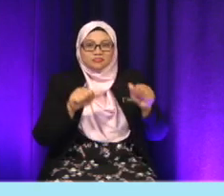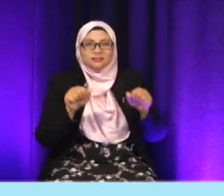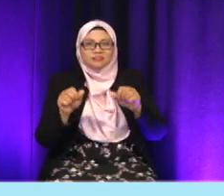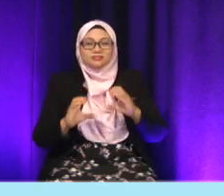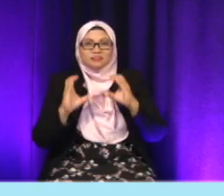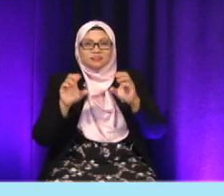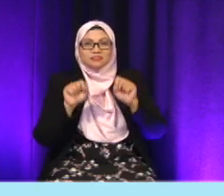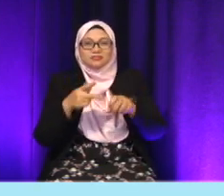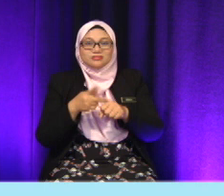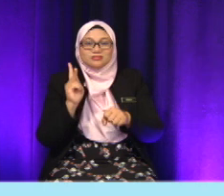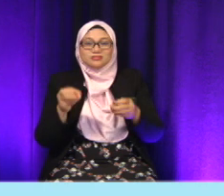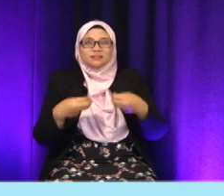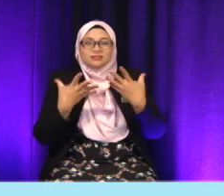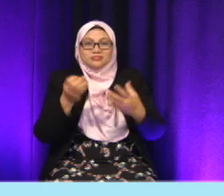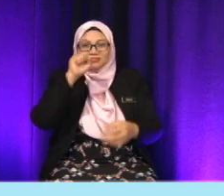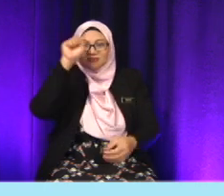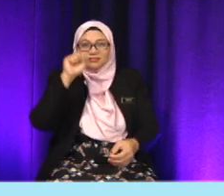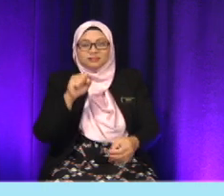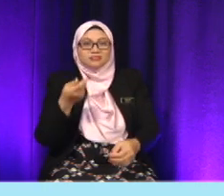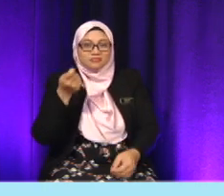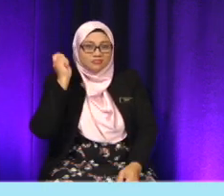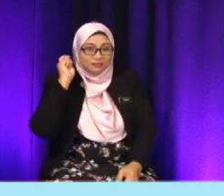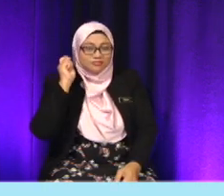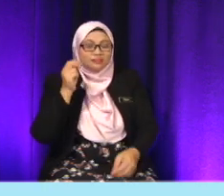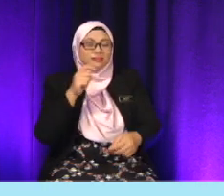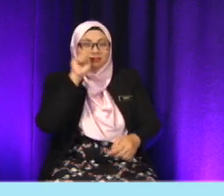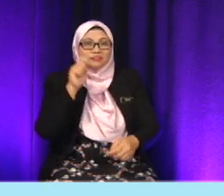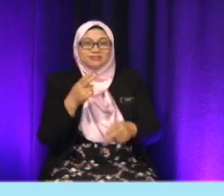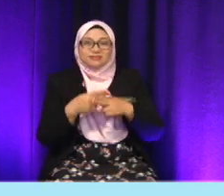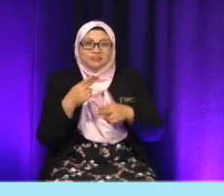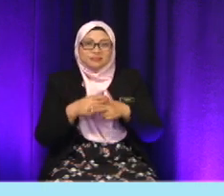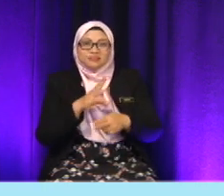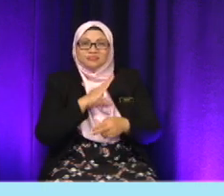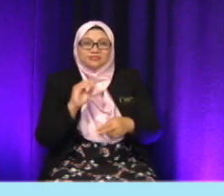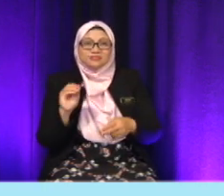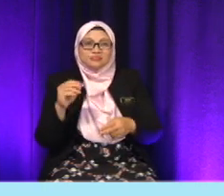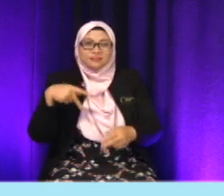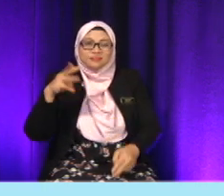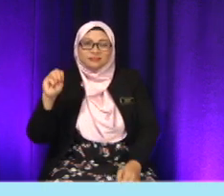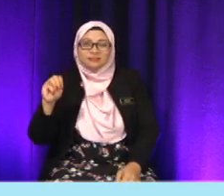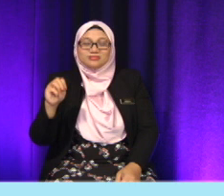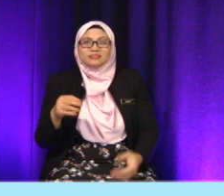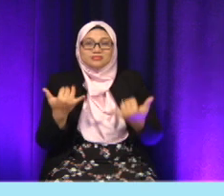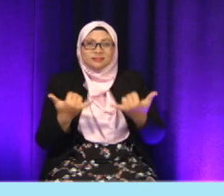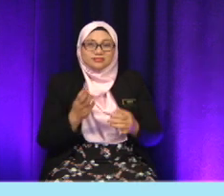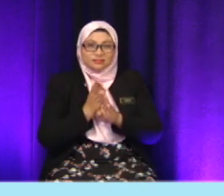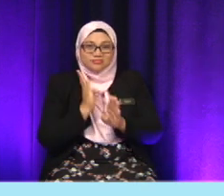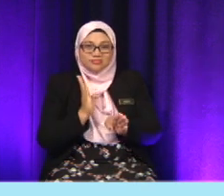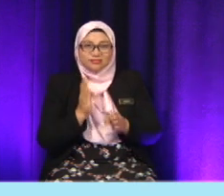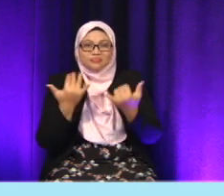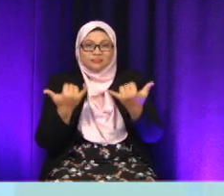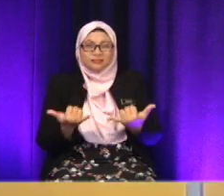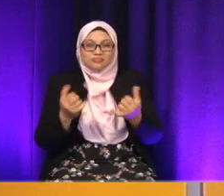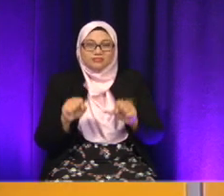situ masih tadi ditanya tentang nama ditanya para mite password ditanya tentang baris kemudian ini ditanya Ibu lihat tentang